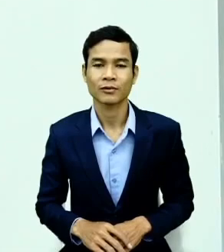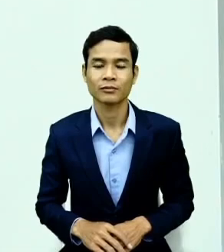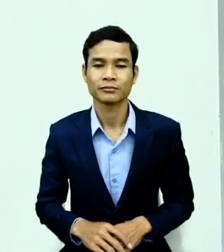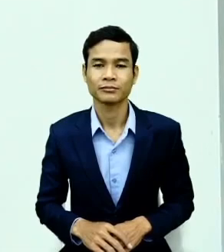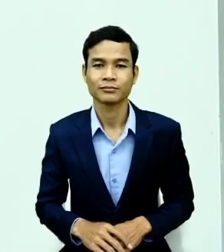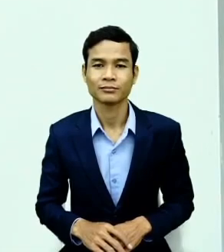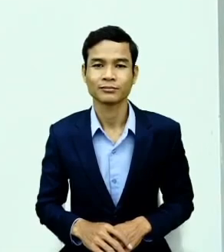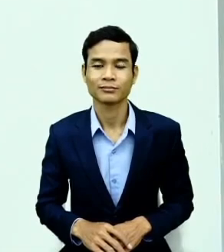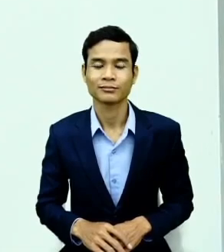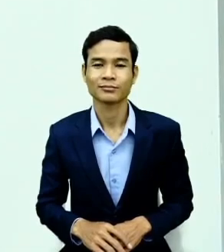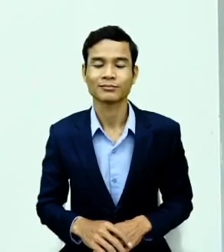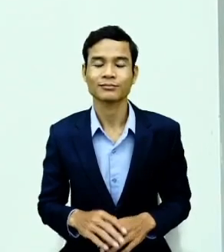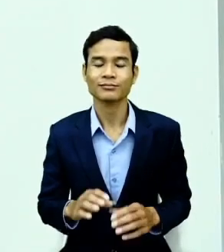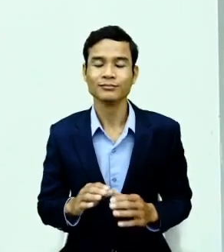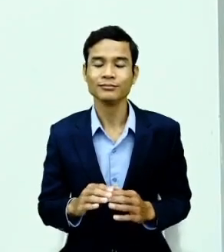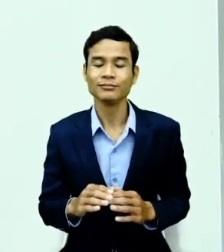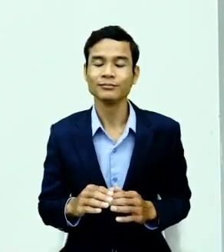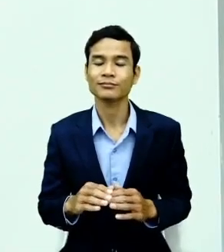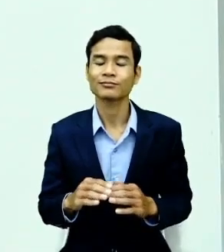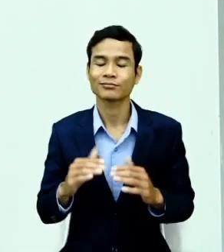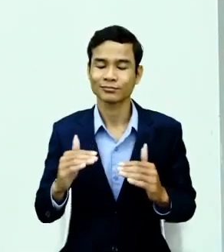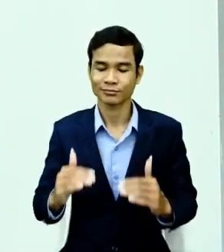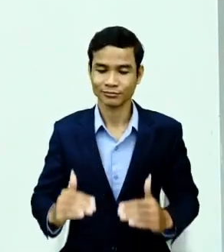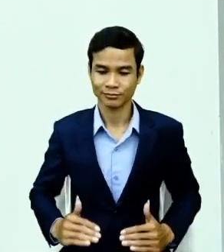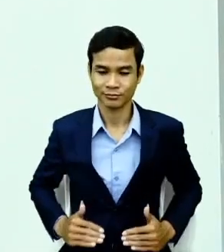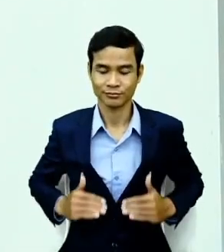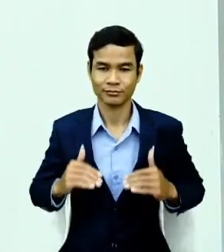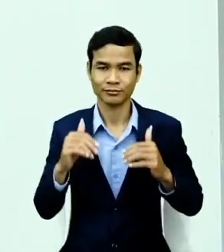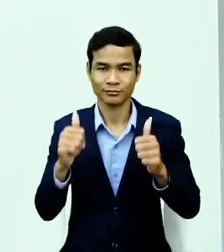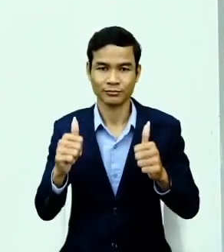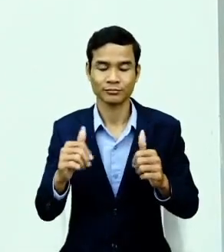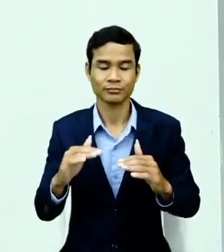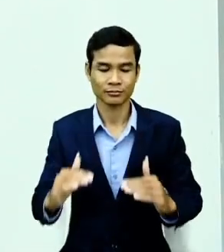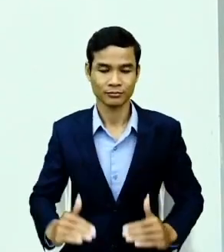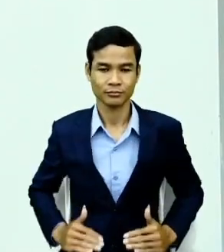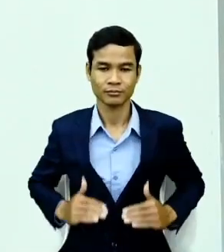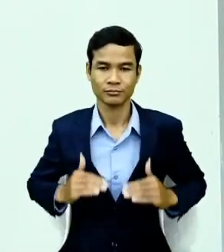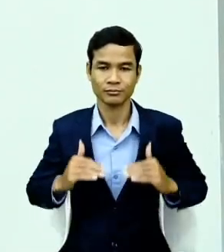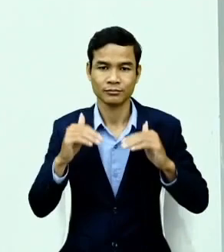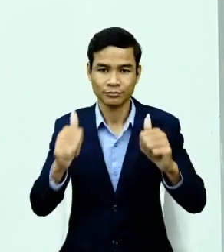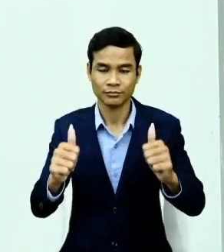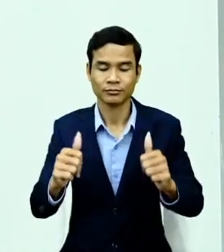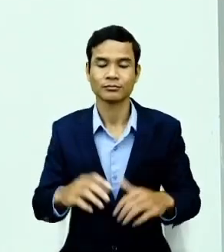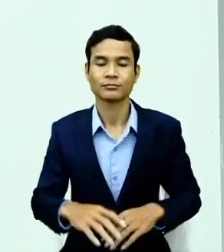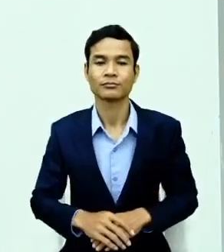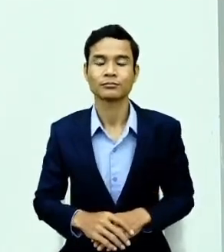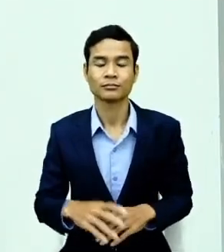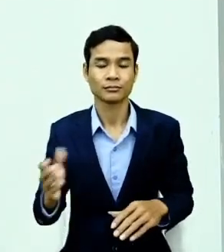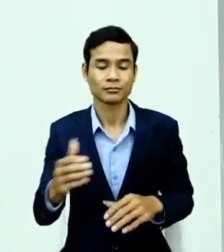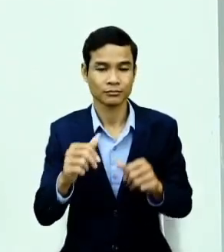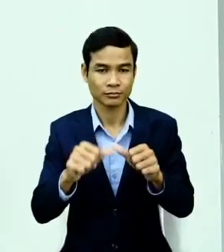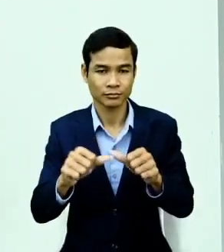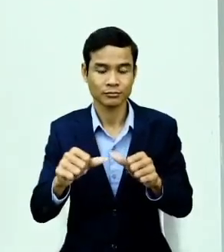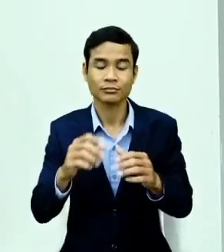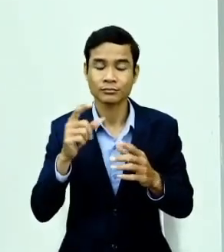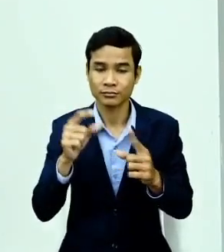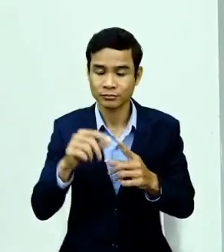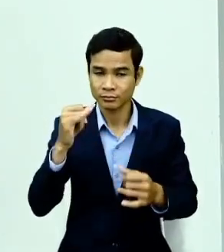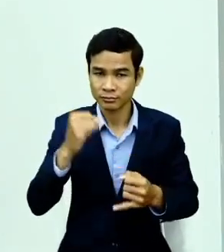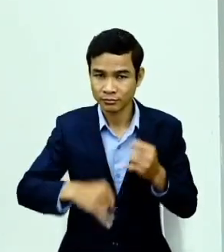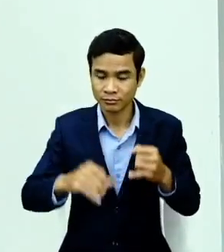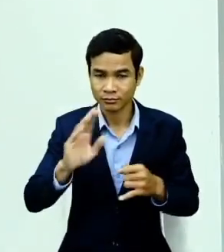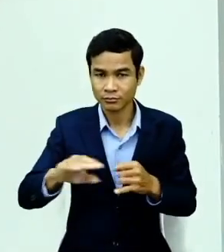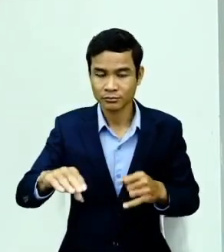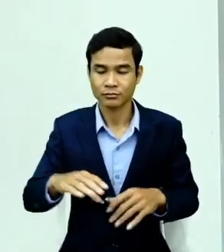Chà sổ phía mông cùl. Sổ phía mông cùl. Chà là ơn á. Ta bị trong cái.